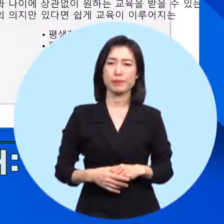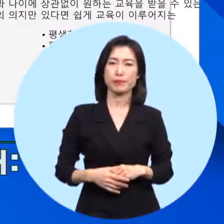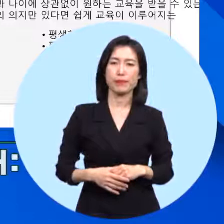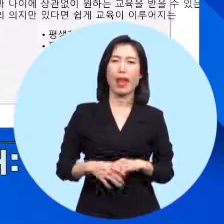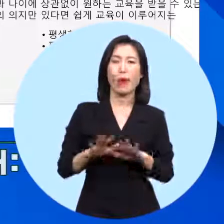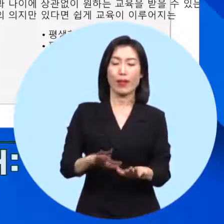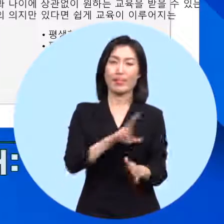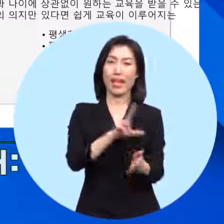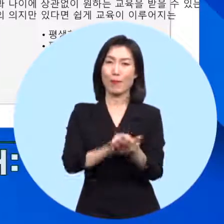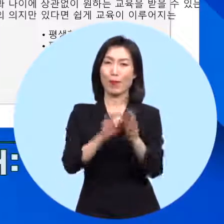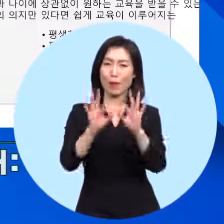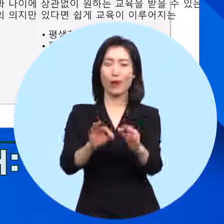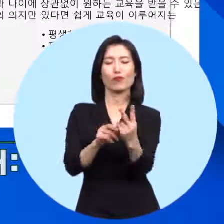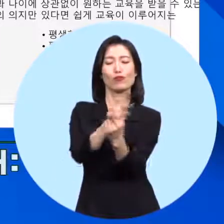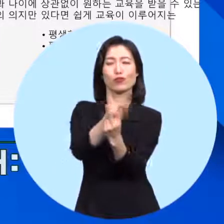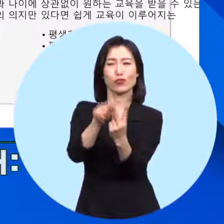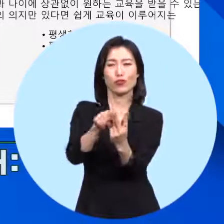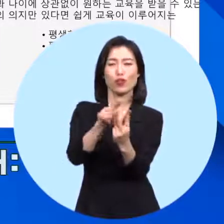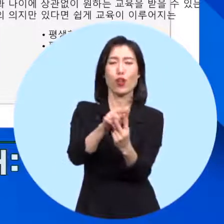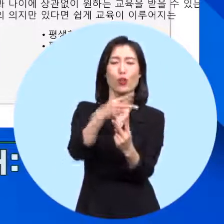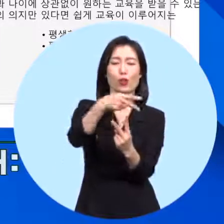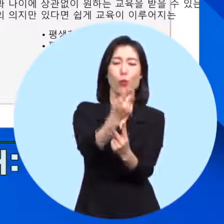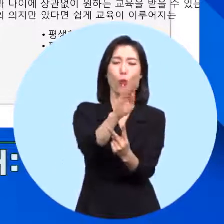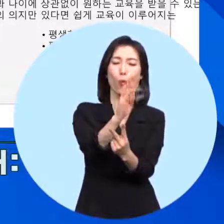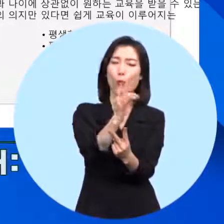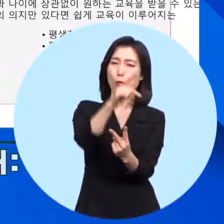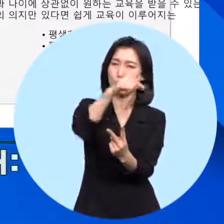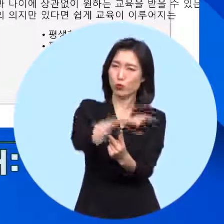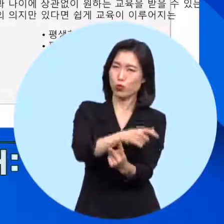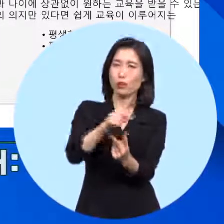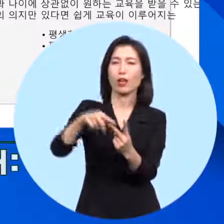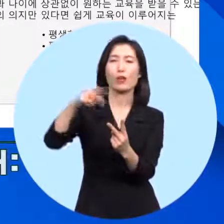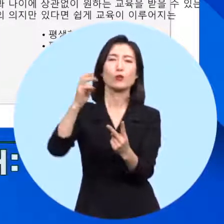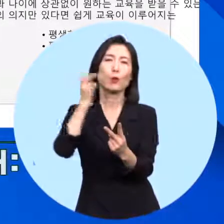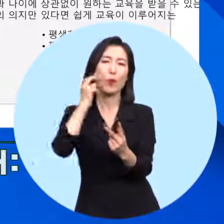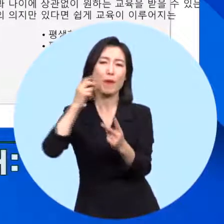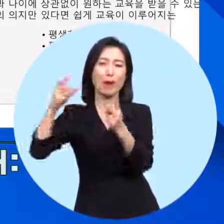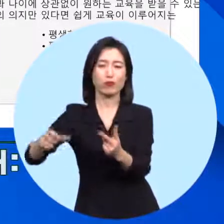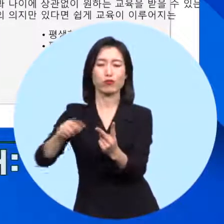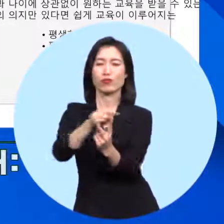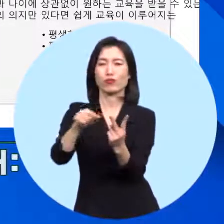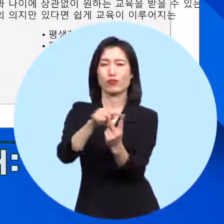제가 제목을 두 도시의 이야기에서 따왔습니다. 왜냐하면은